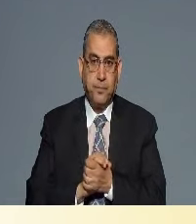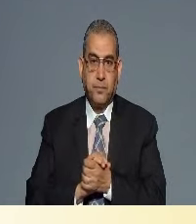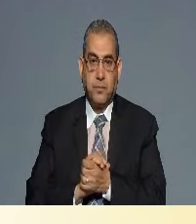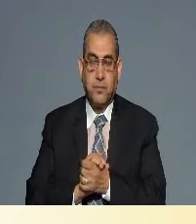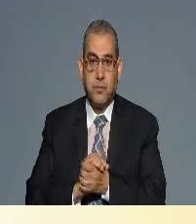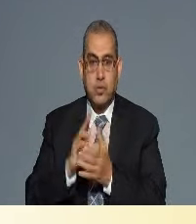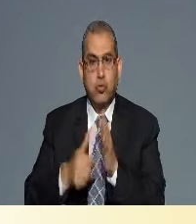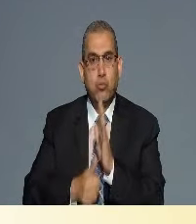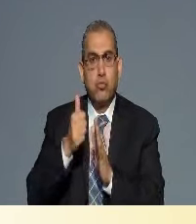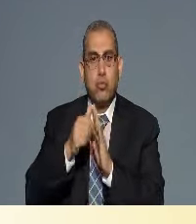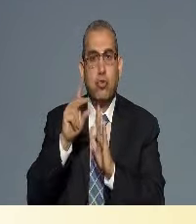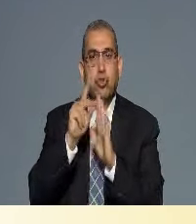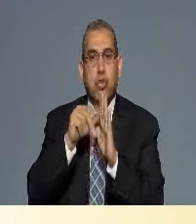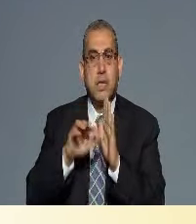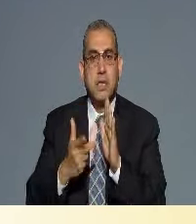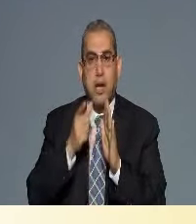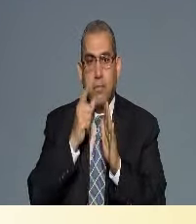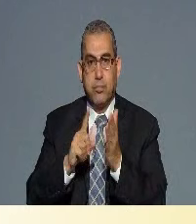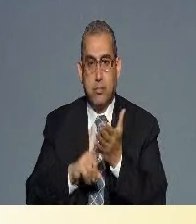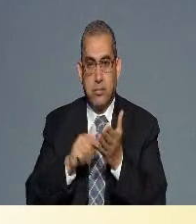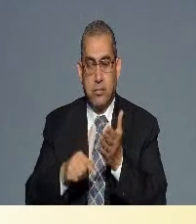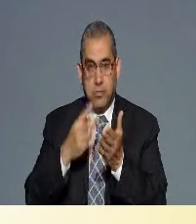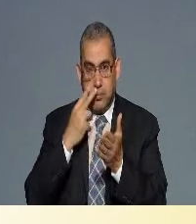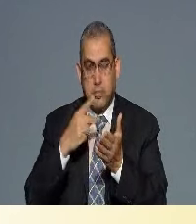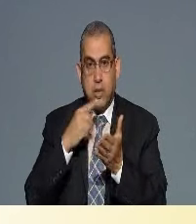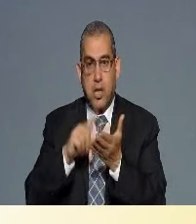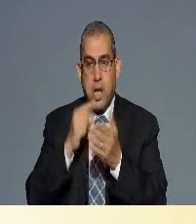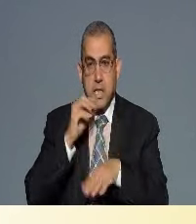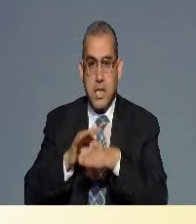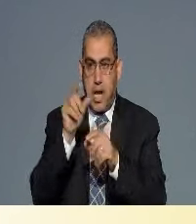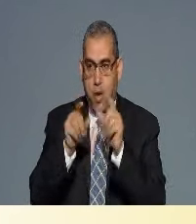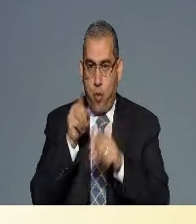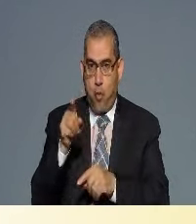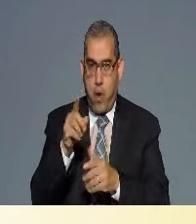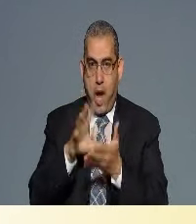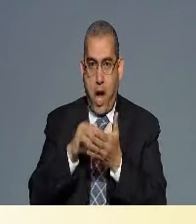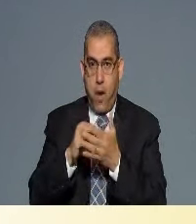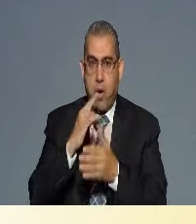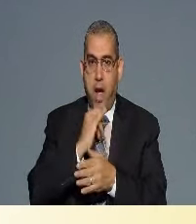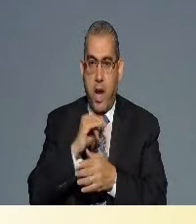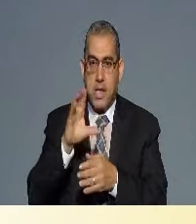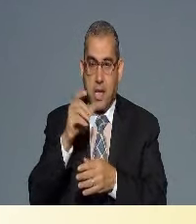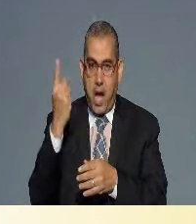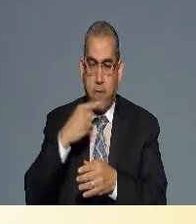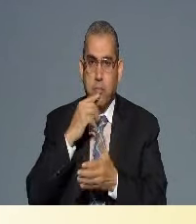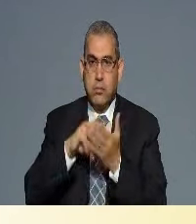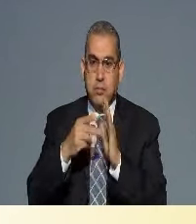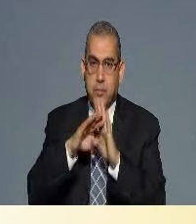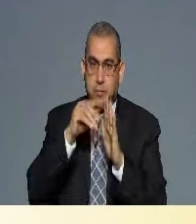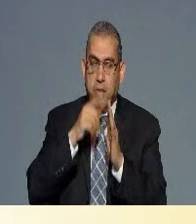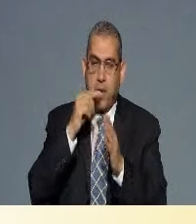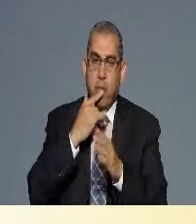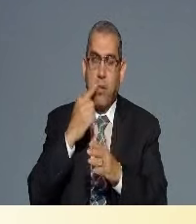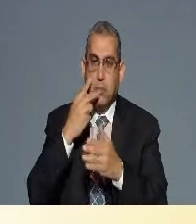مقومات النجاح، احنا أمام سيادتك مورد بشري دائما سيادتك كما ذكرنا ان احنا أمام